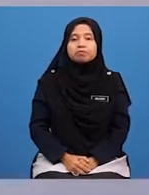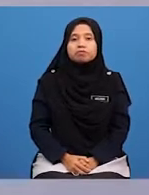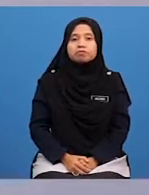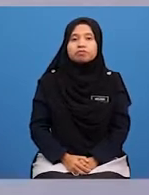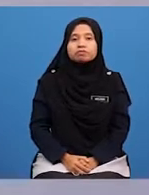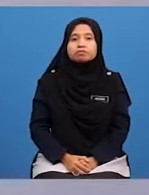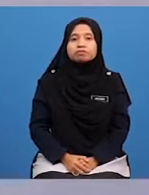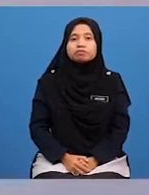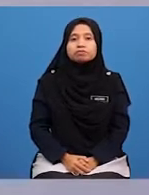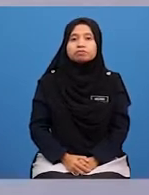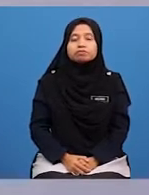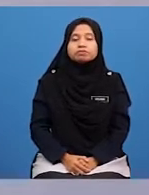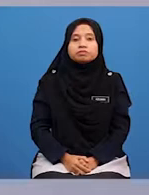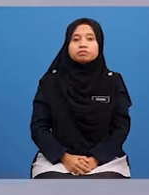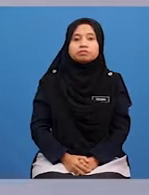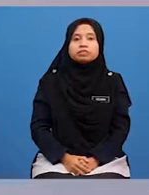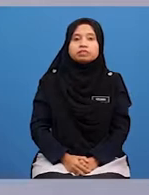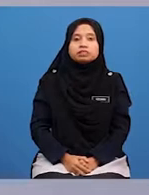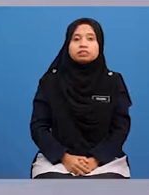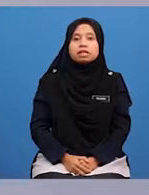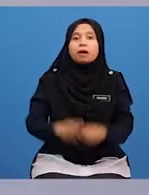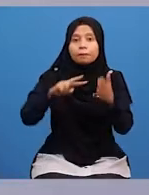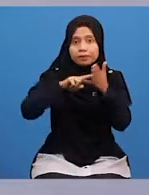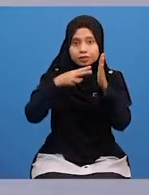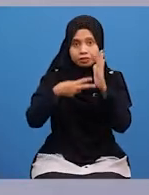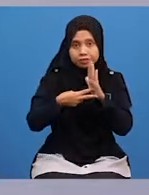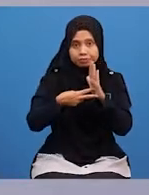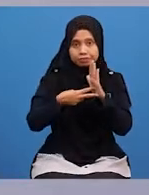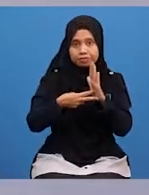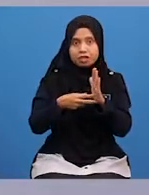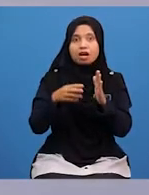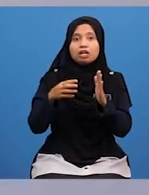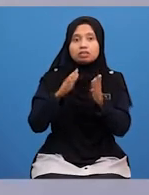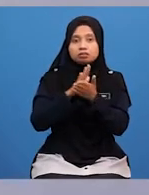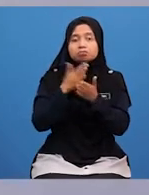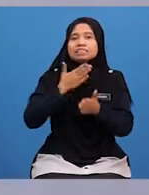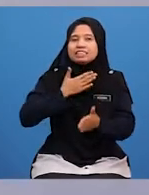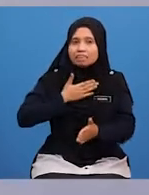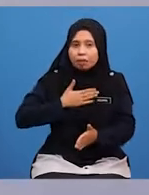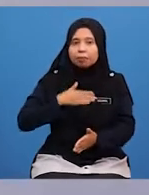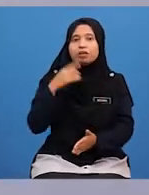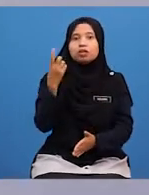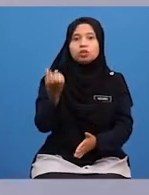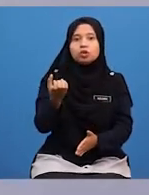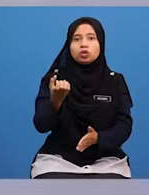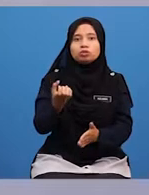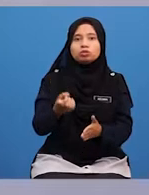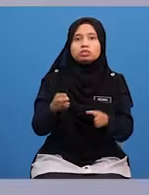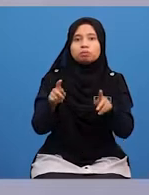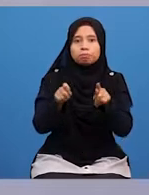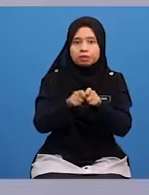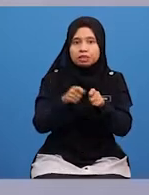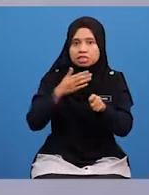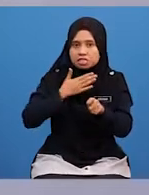minar rusuli wala tasta'jil lahum. Maksudnya, maka bersabarlah engkau